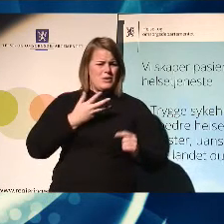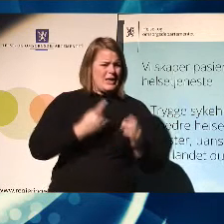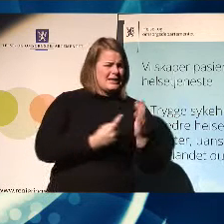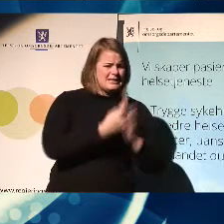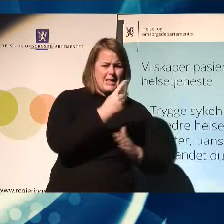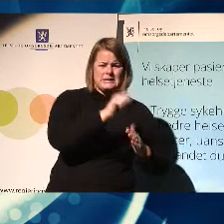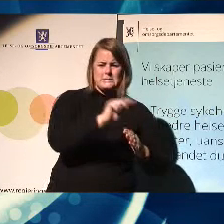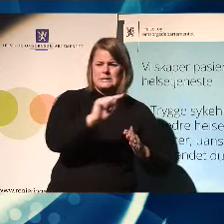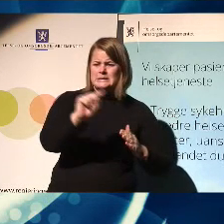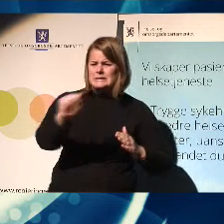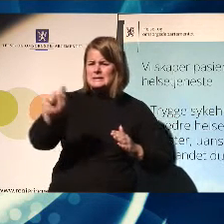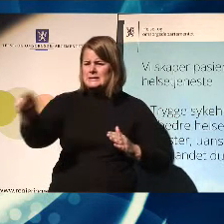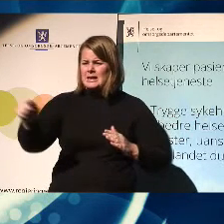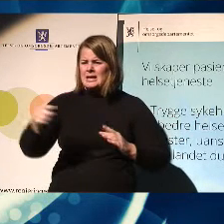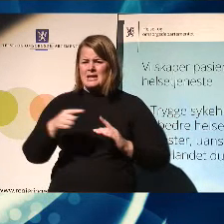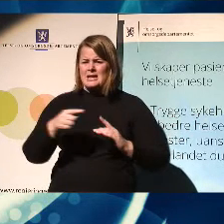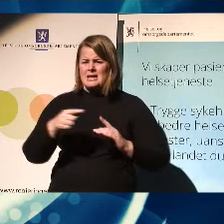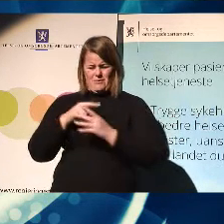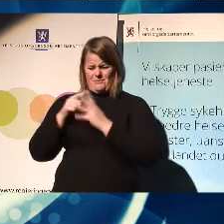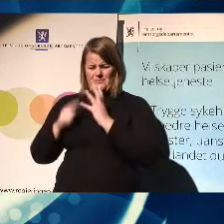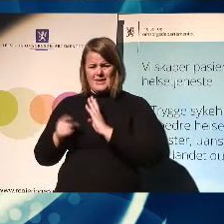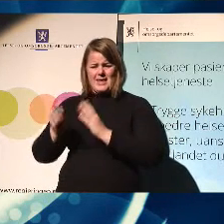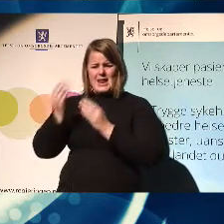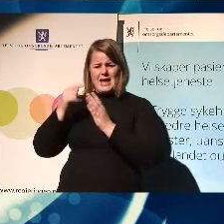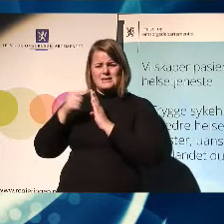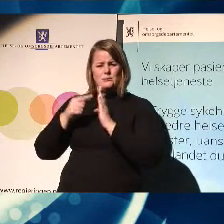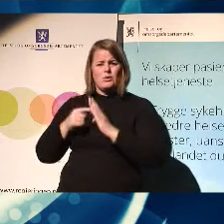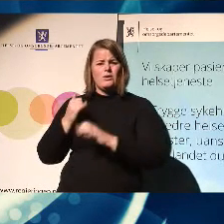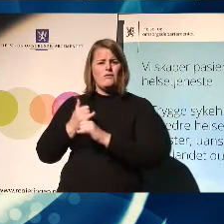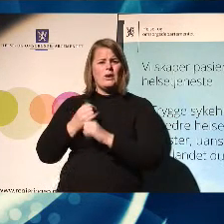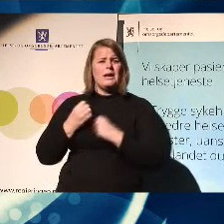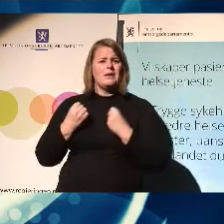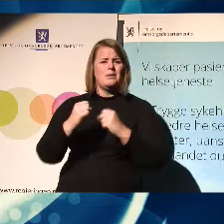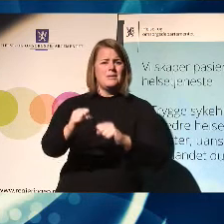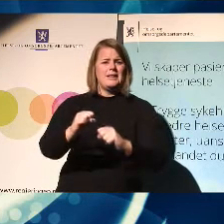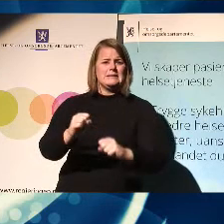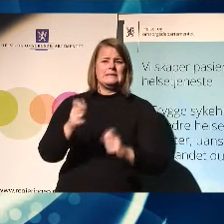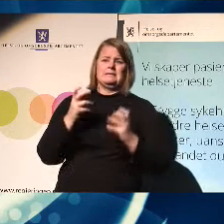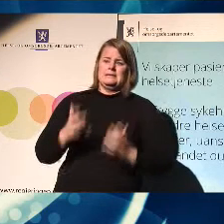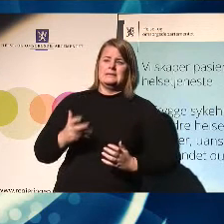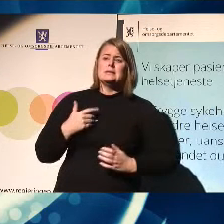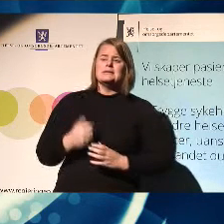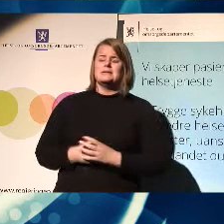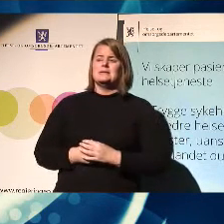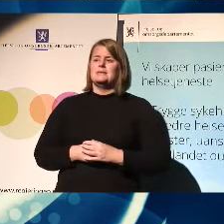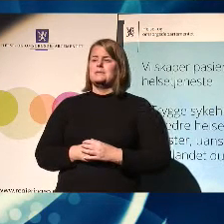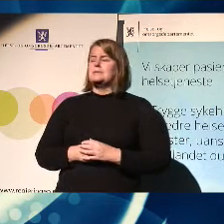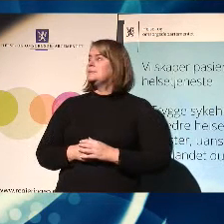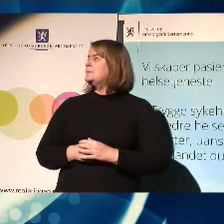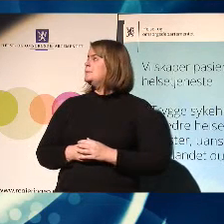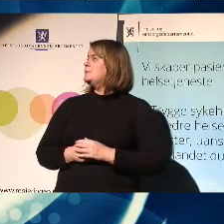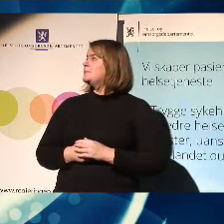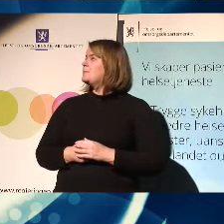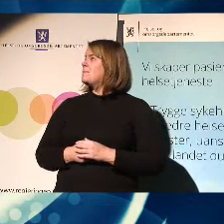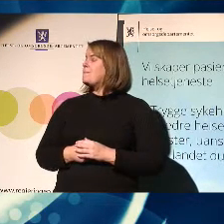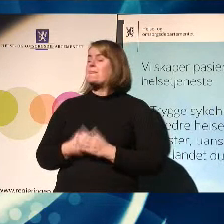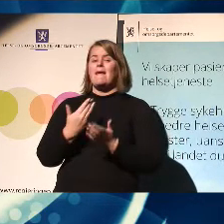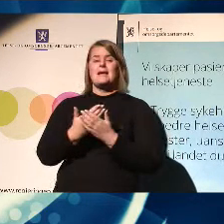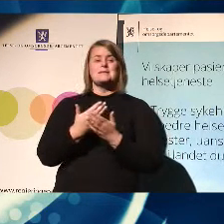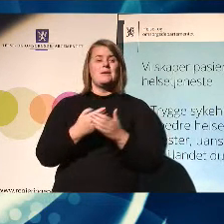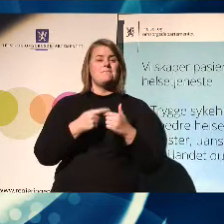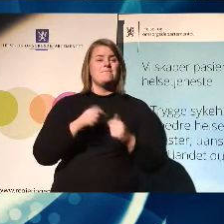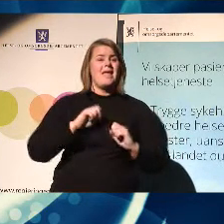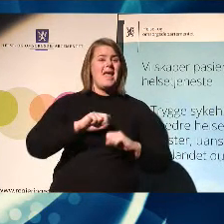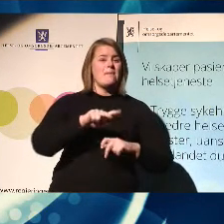på hvordan vi får implementert de læringspunktene som fremkommer. For eksempel etter